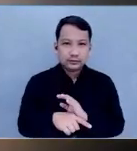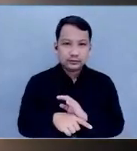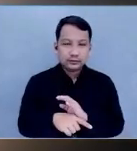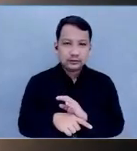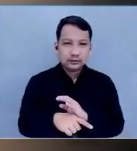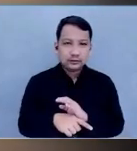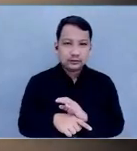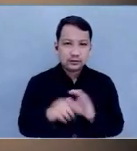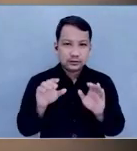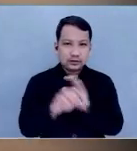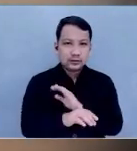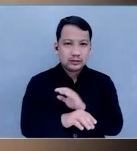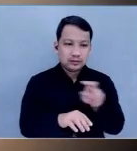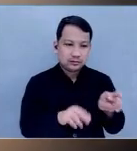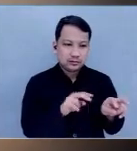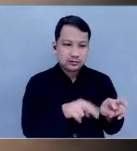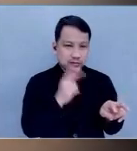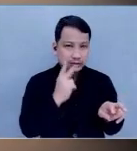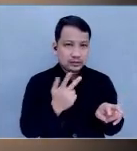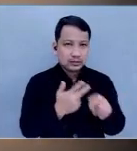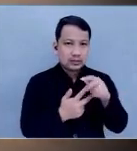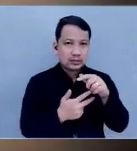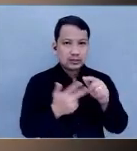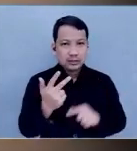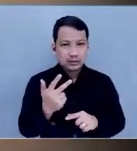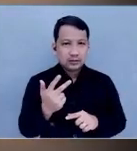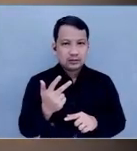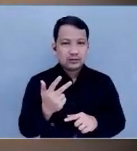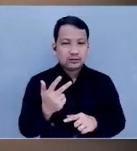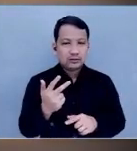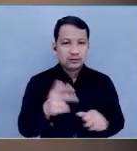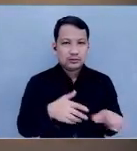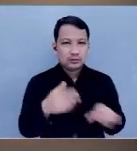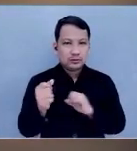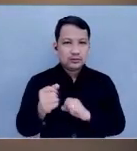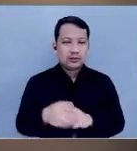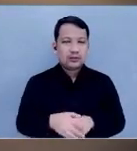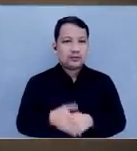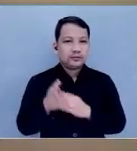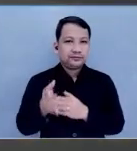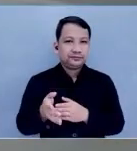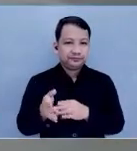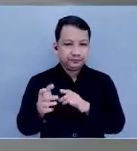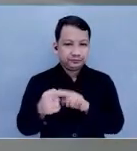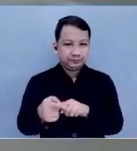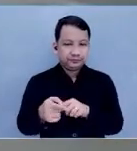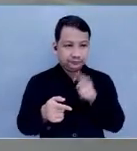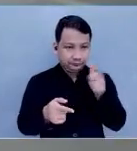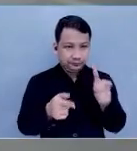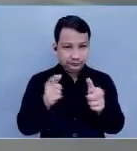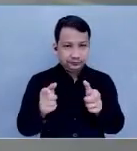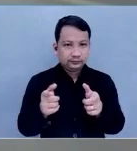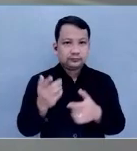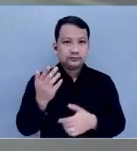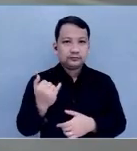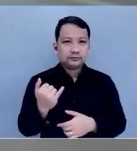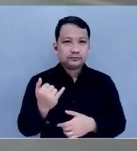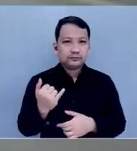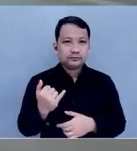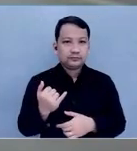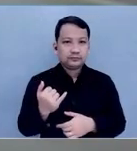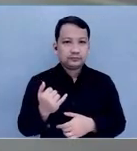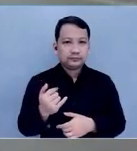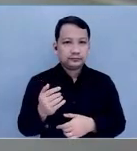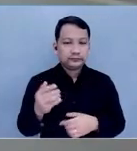krimen, ay makikitang tatlo pala silang nasa labas, naiwan ang isa bilang lookout. Dahil sa pagnanakaw,